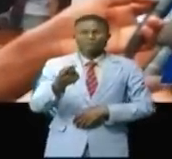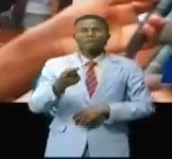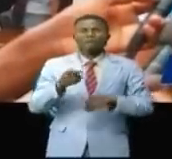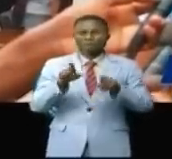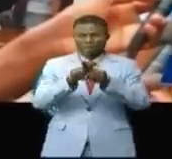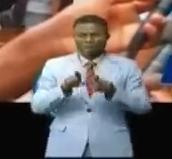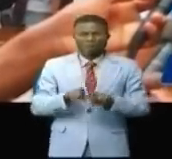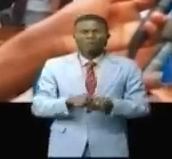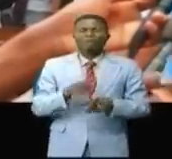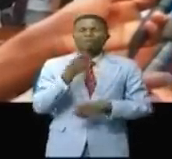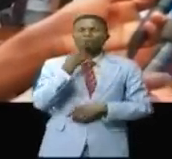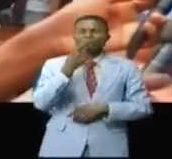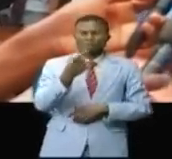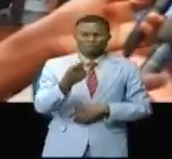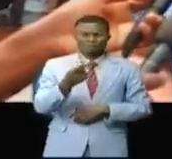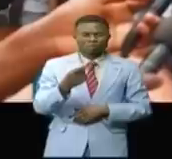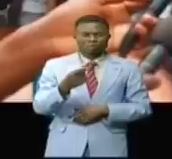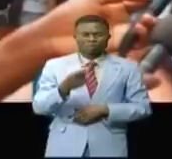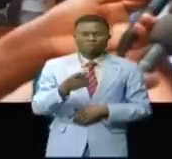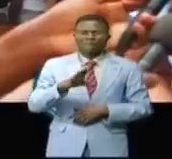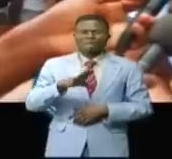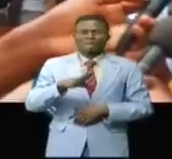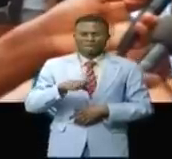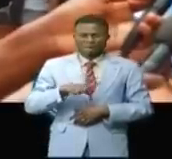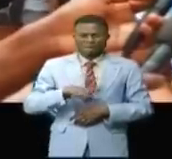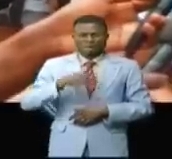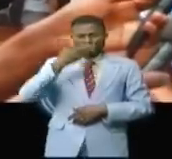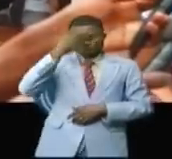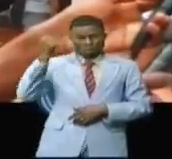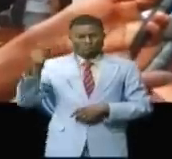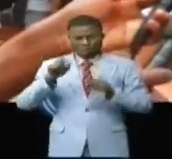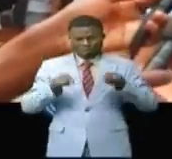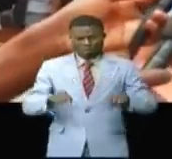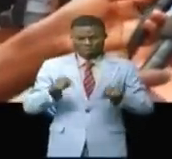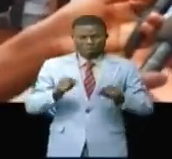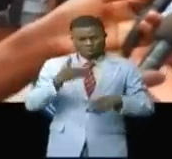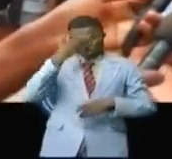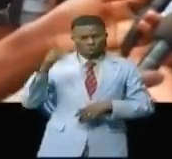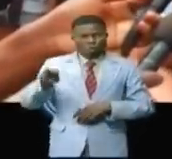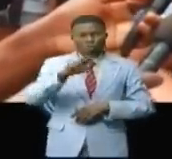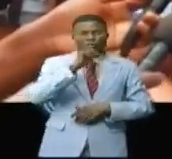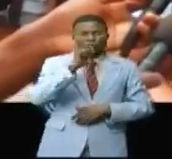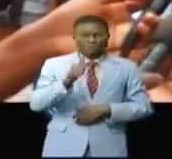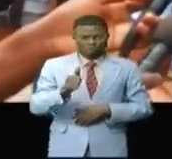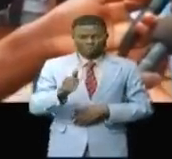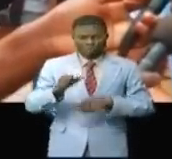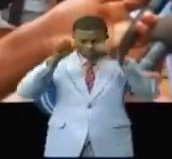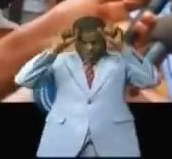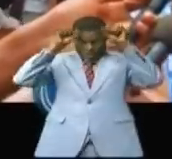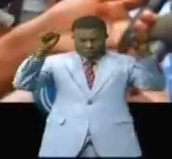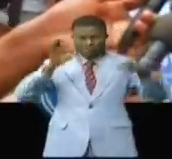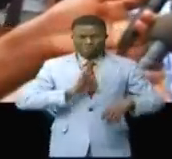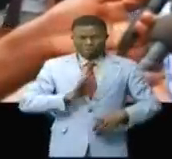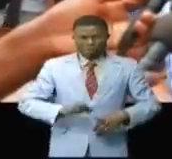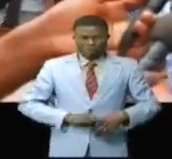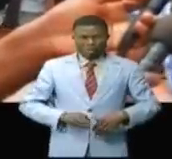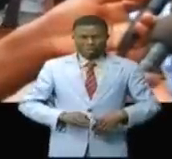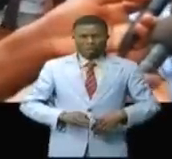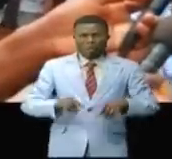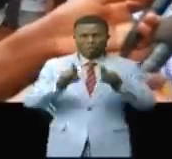il avait un sentiment qu'ils étaient oubliées mais non on les a pas oubliés les prisons de la république ainsi que la ministre